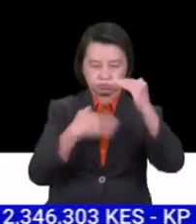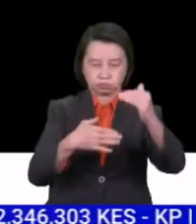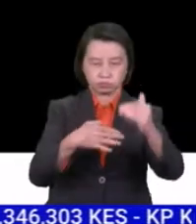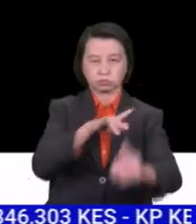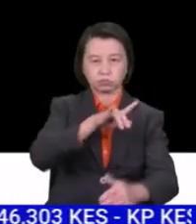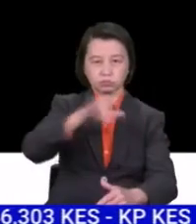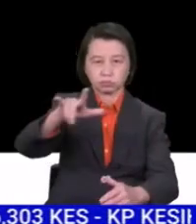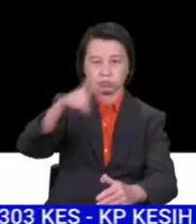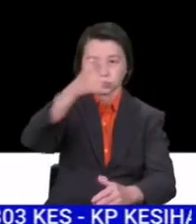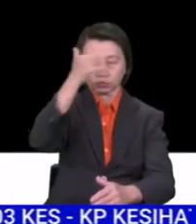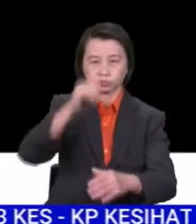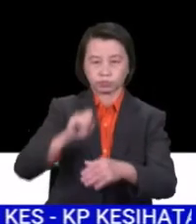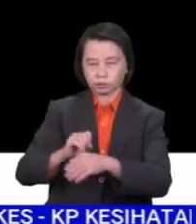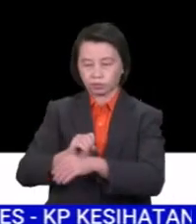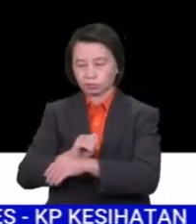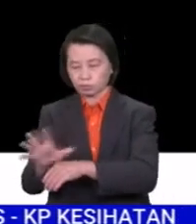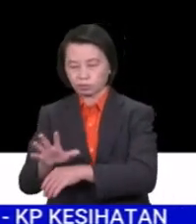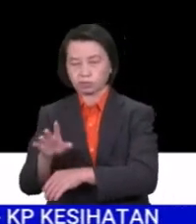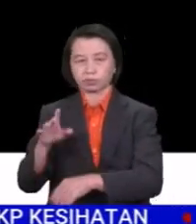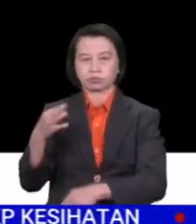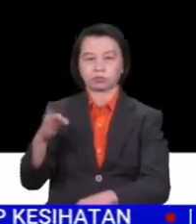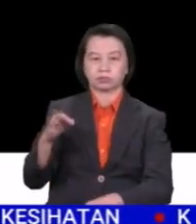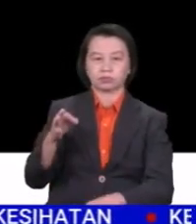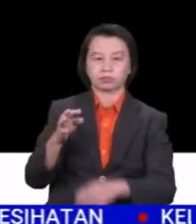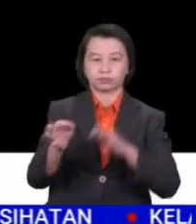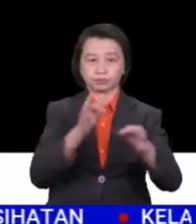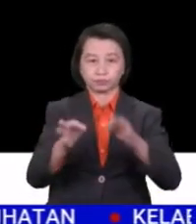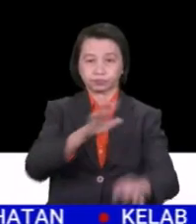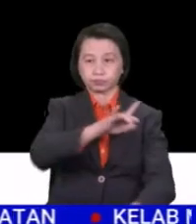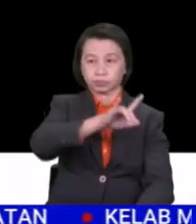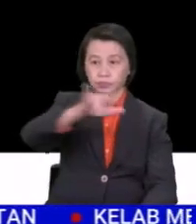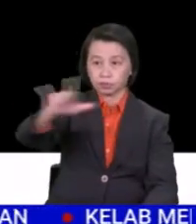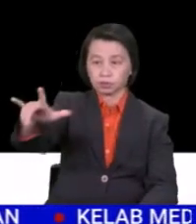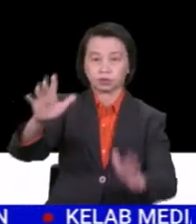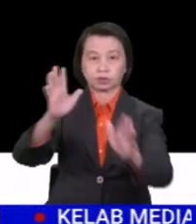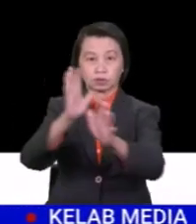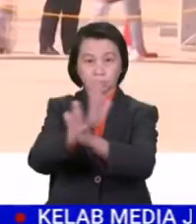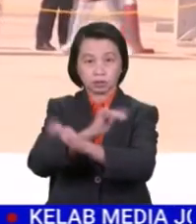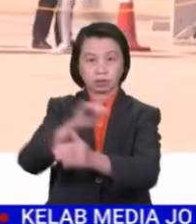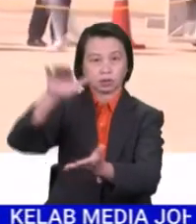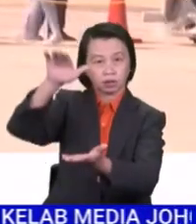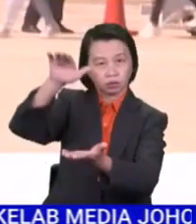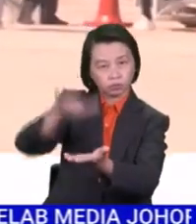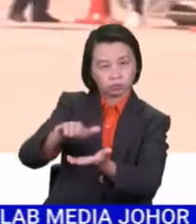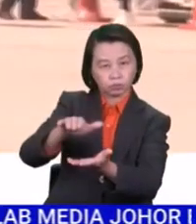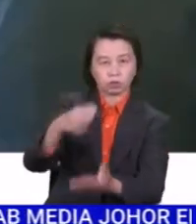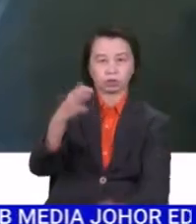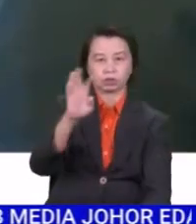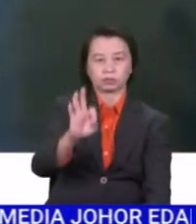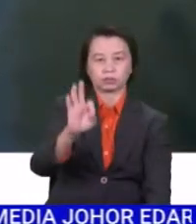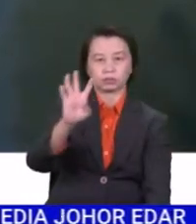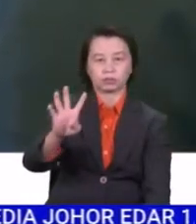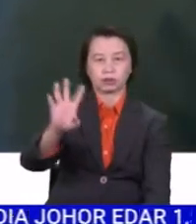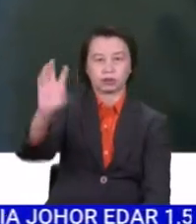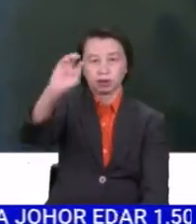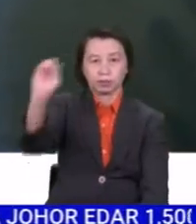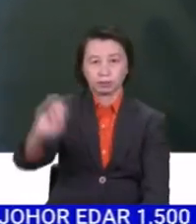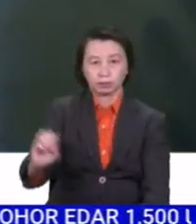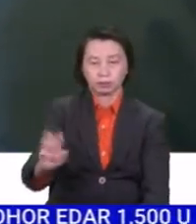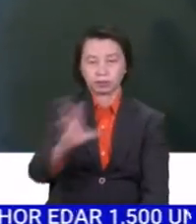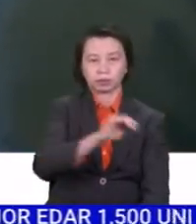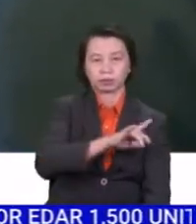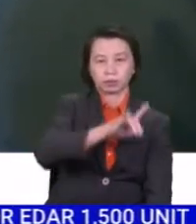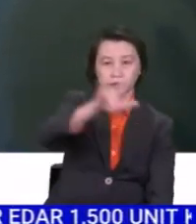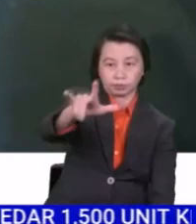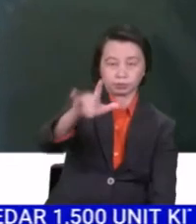penerbangan akibat pandemik covid-19 jelasnya penerbangan ke Sarawak telah berkurangan sebanyak 94% manakala ke